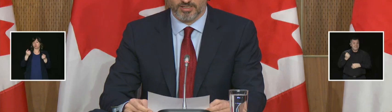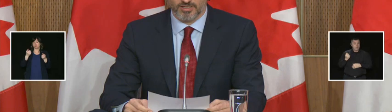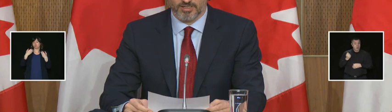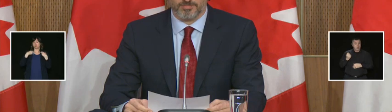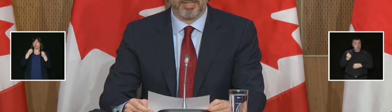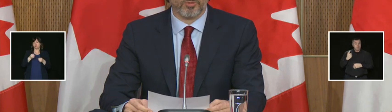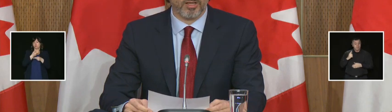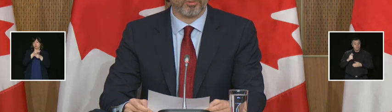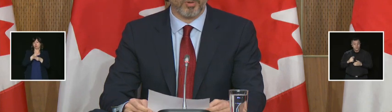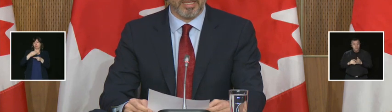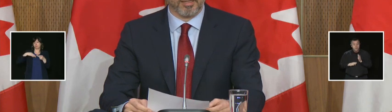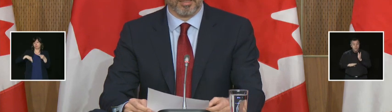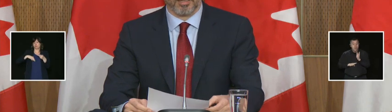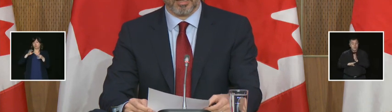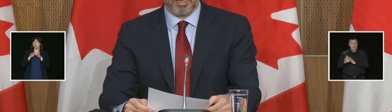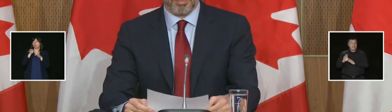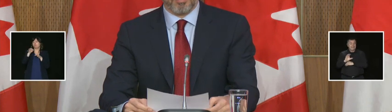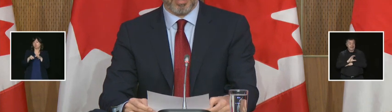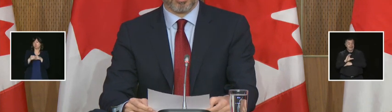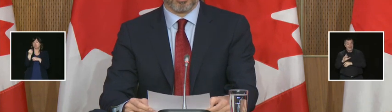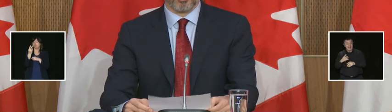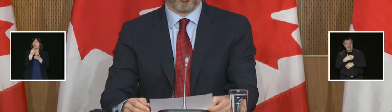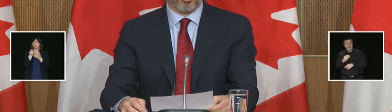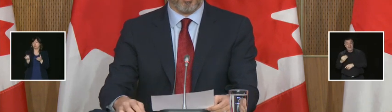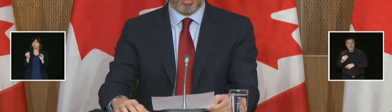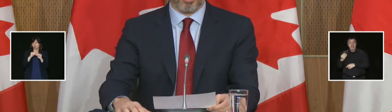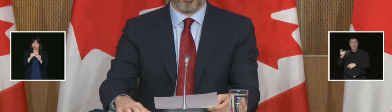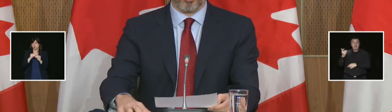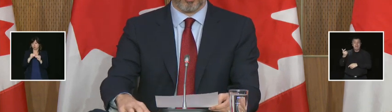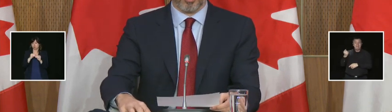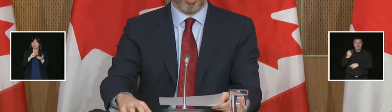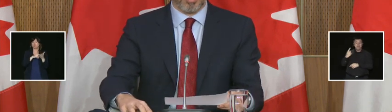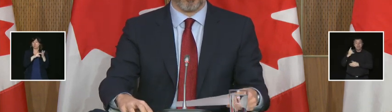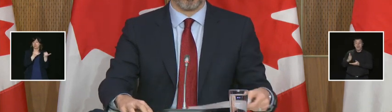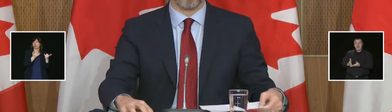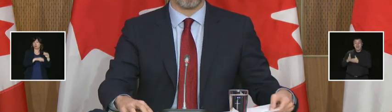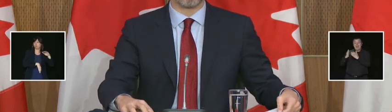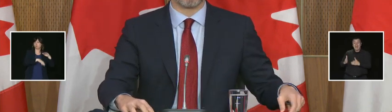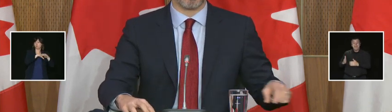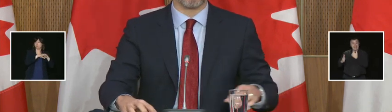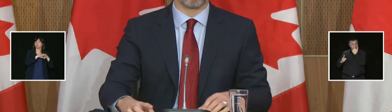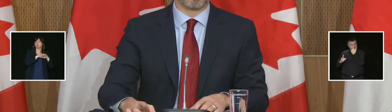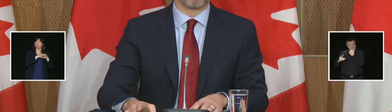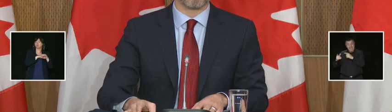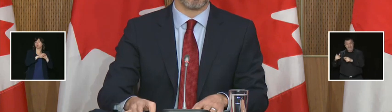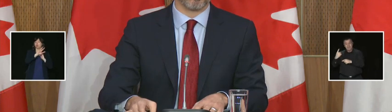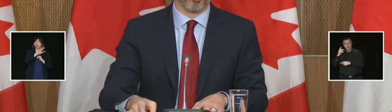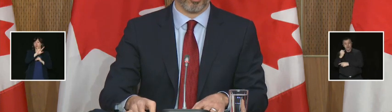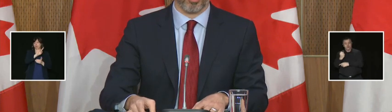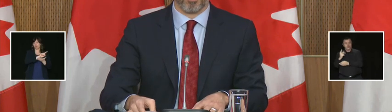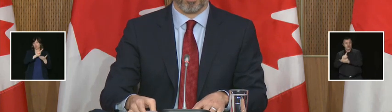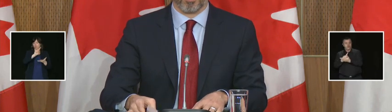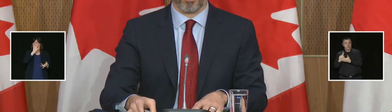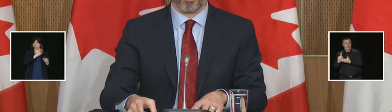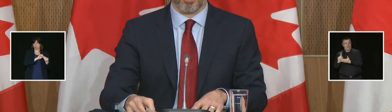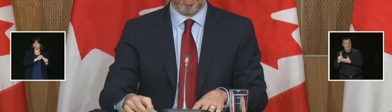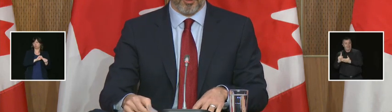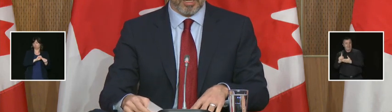mix et remix de new maximum yukon quest ix et